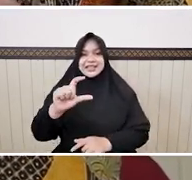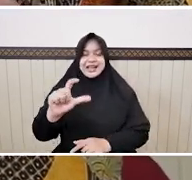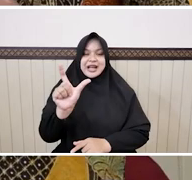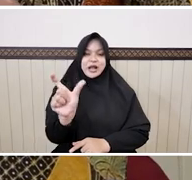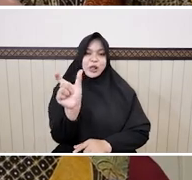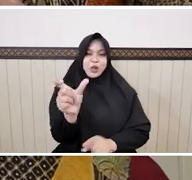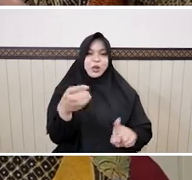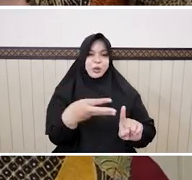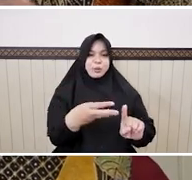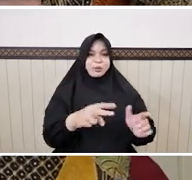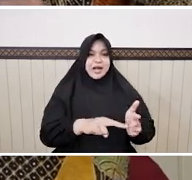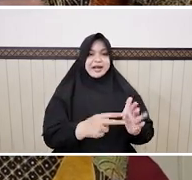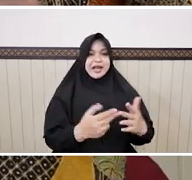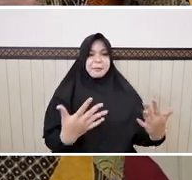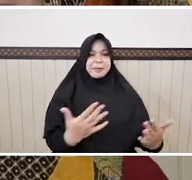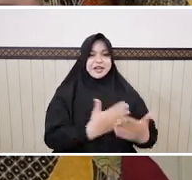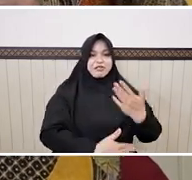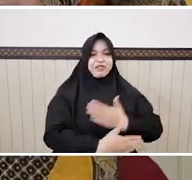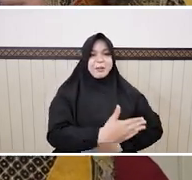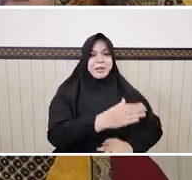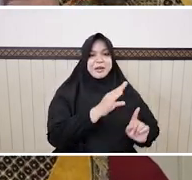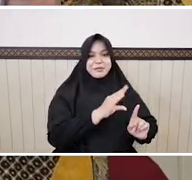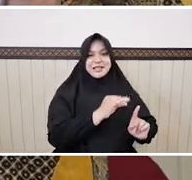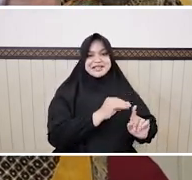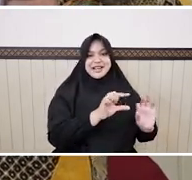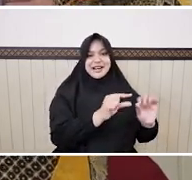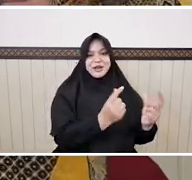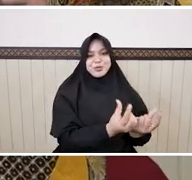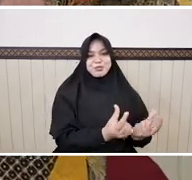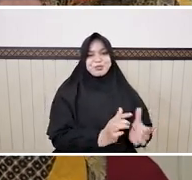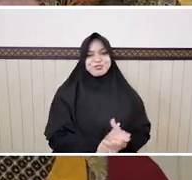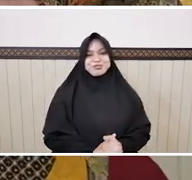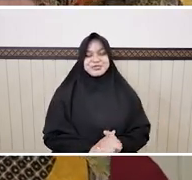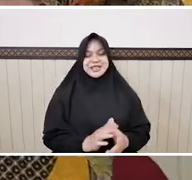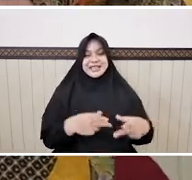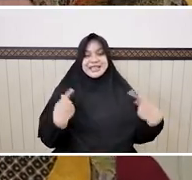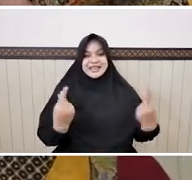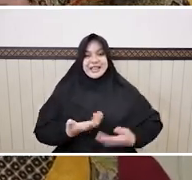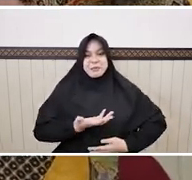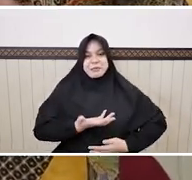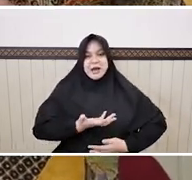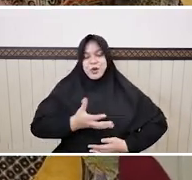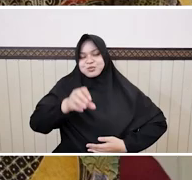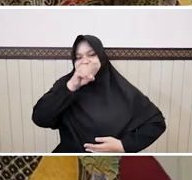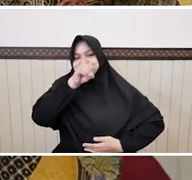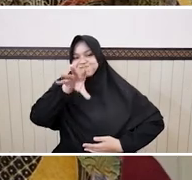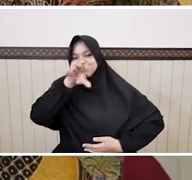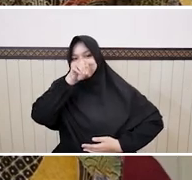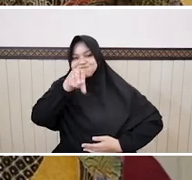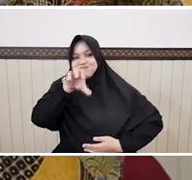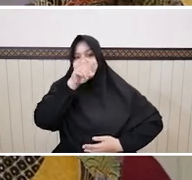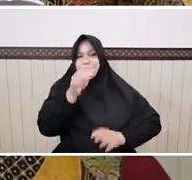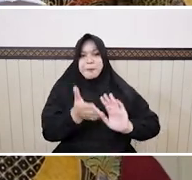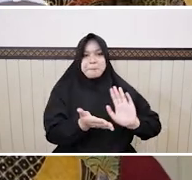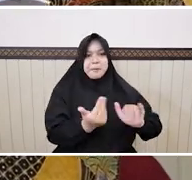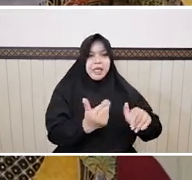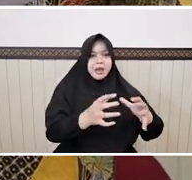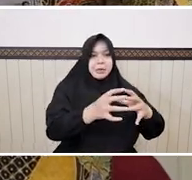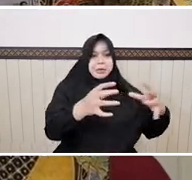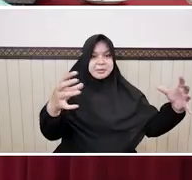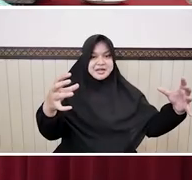membikin forum ini Hai karena kita ingin menggabungkan kembali memegang kan lebih